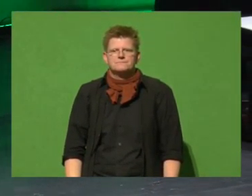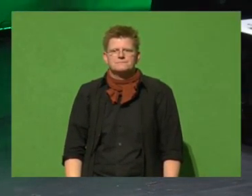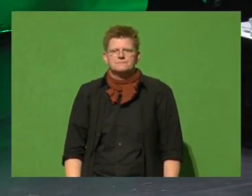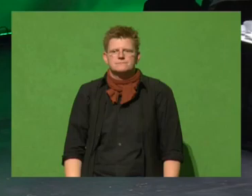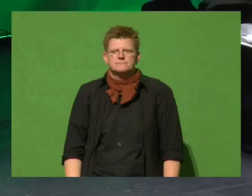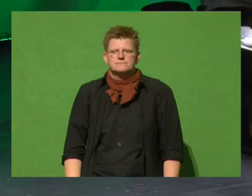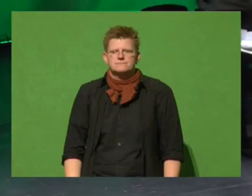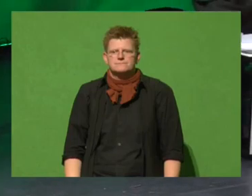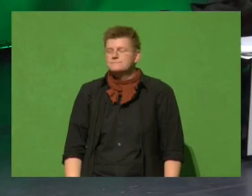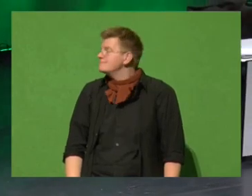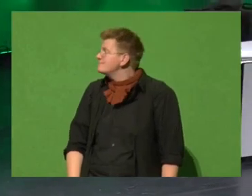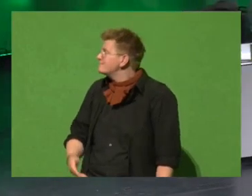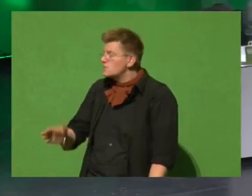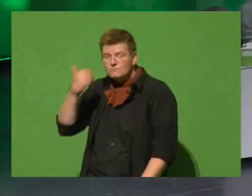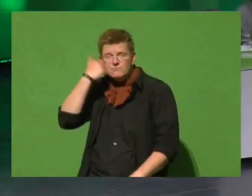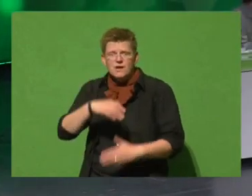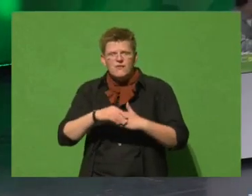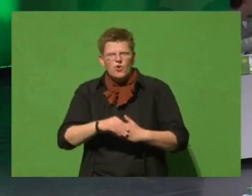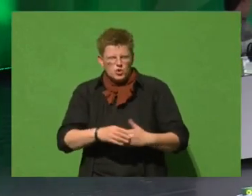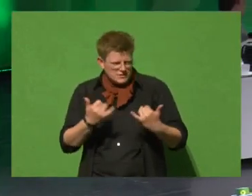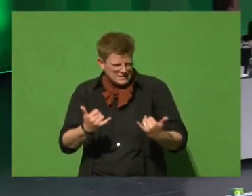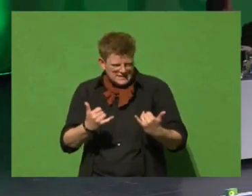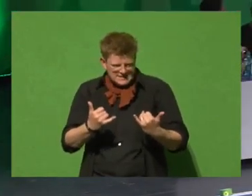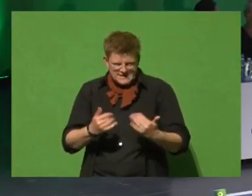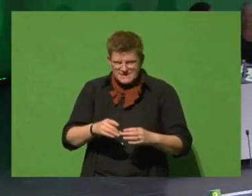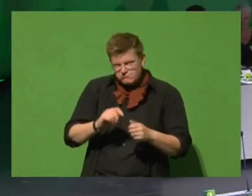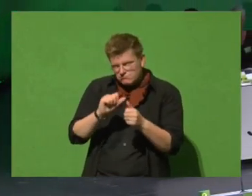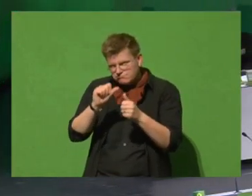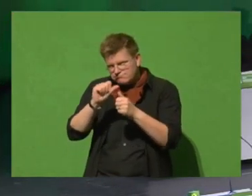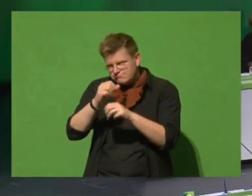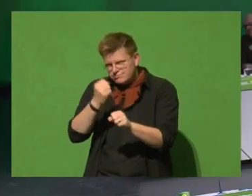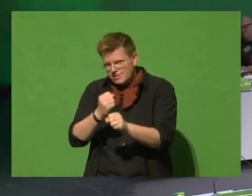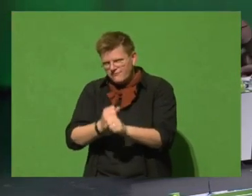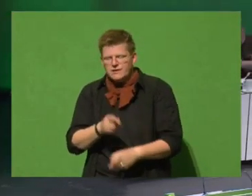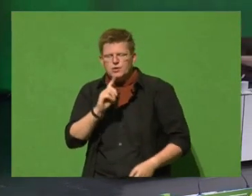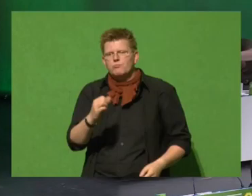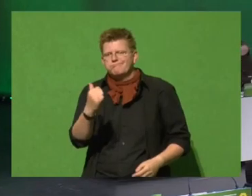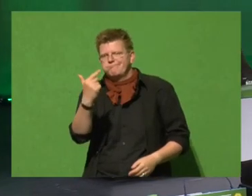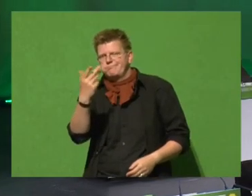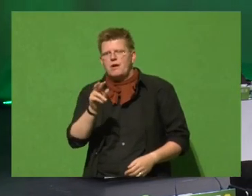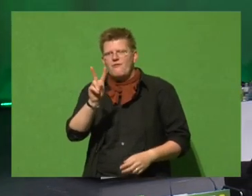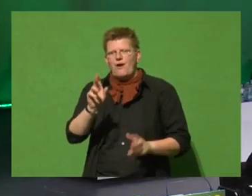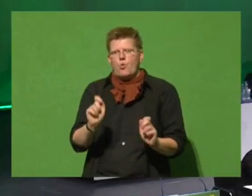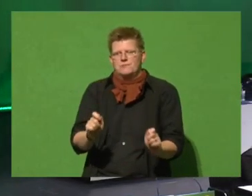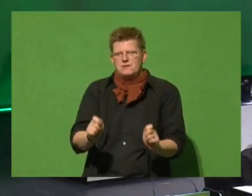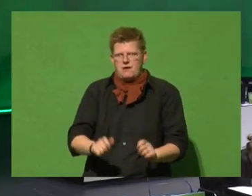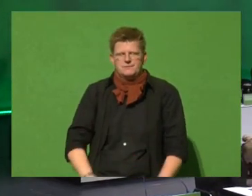Ja, liebe Freundinnen und Freunde, der Endspurt ist da. Wir haben jetzt noch einige V-Anträge zu bearbeiten. Also